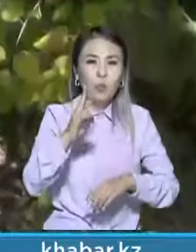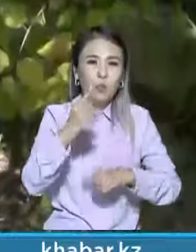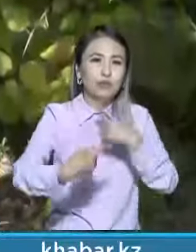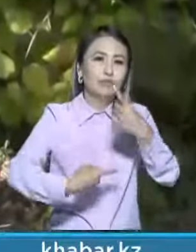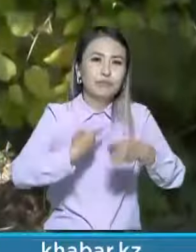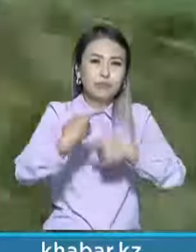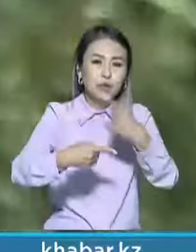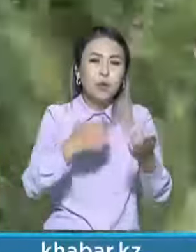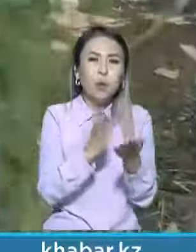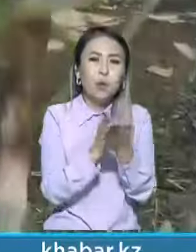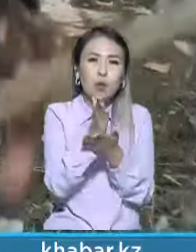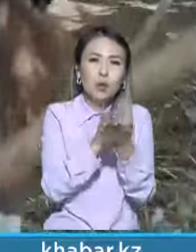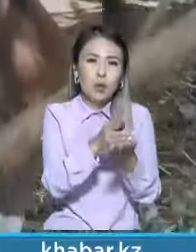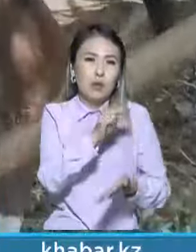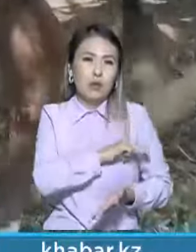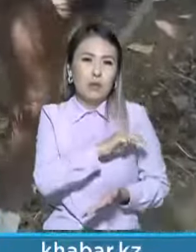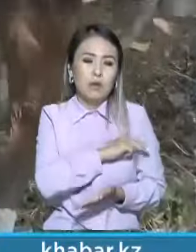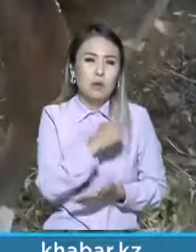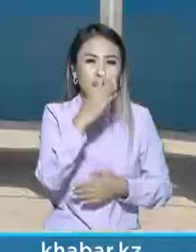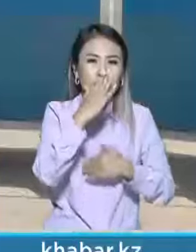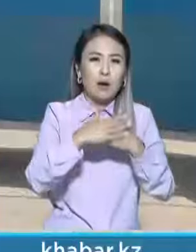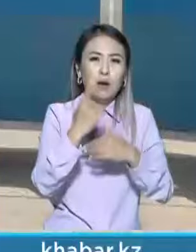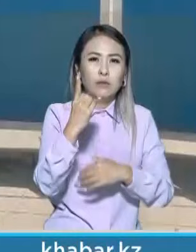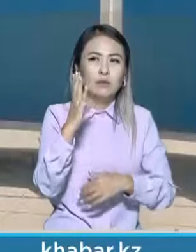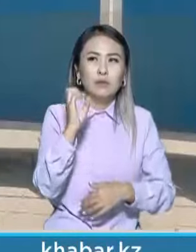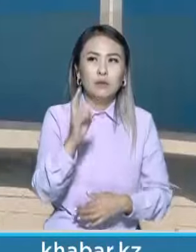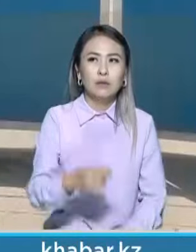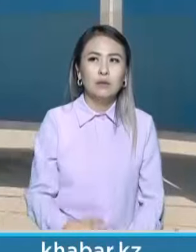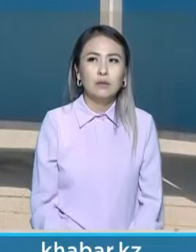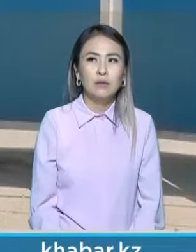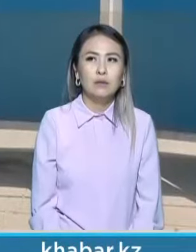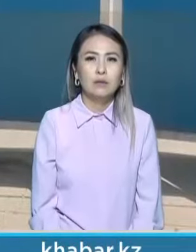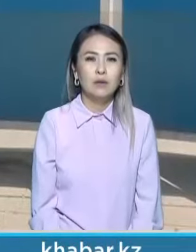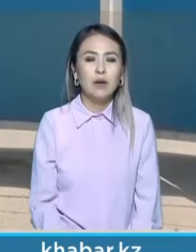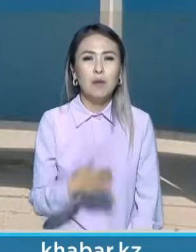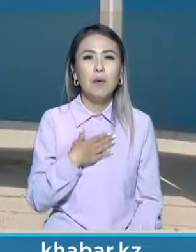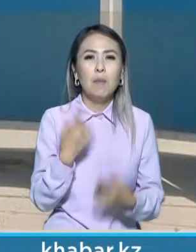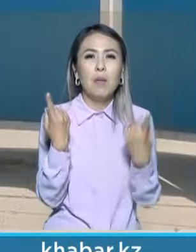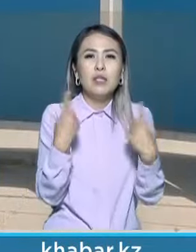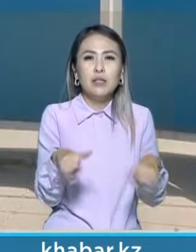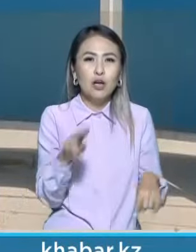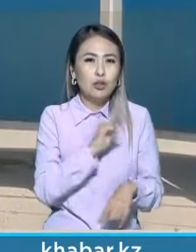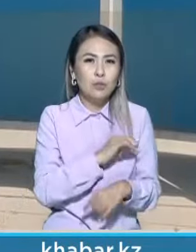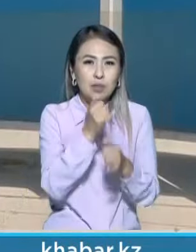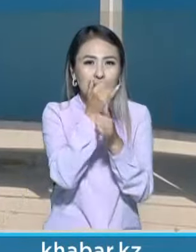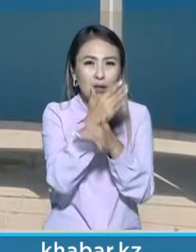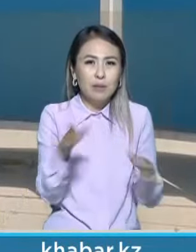Әулеттің жылдап жинаған жалпы еңбек өтілі бір ғасырға жуықтаған. Как будто мен басқа жұмыс істей алмайтын сияқтым уже осы жұмыстан